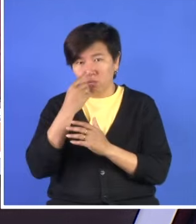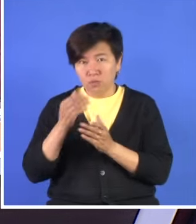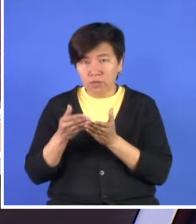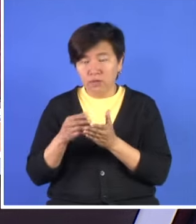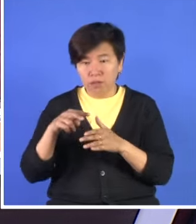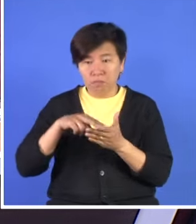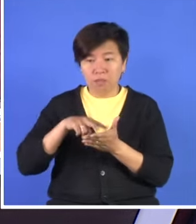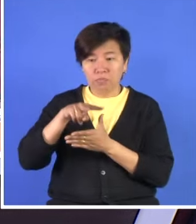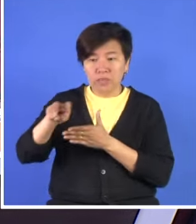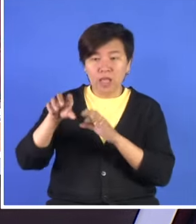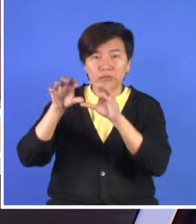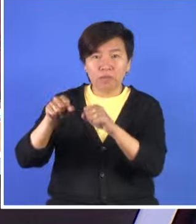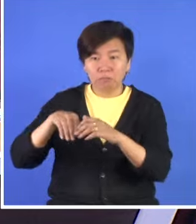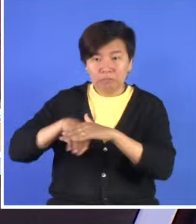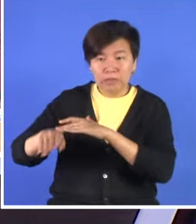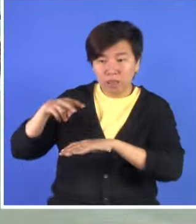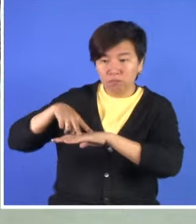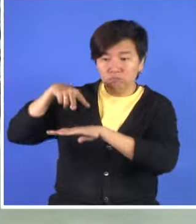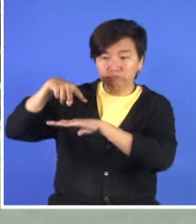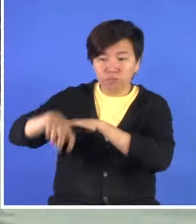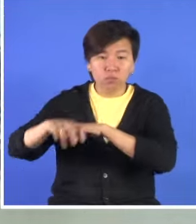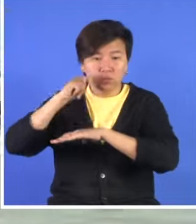หนีรอดไม่รอดเอาดูภาพนี้นะครับ